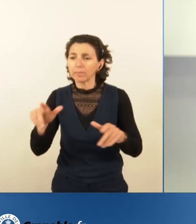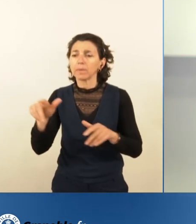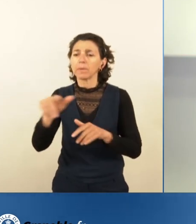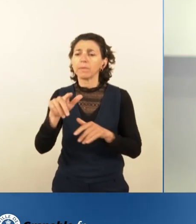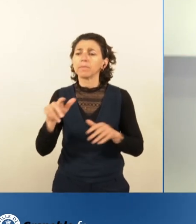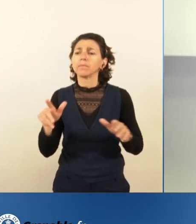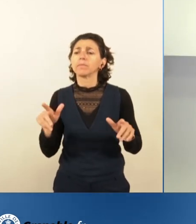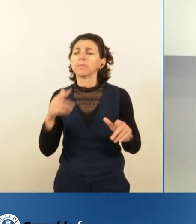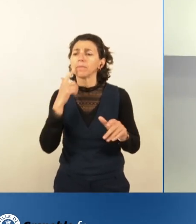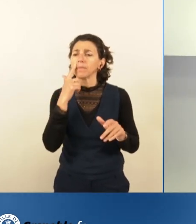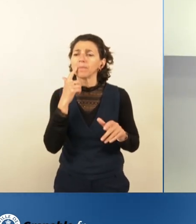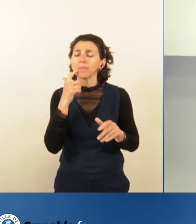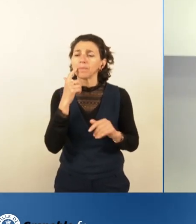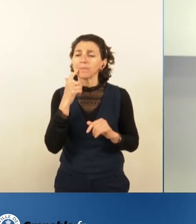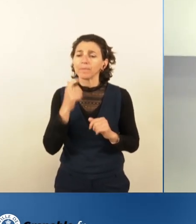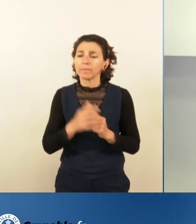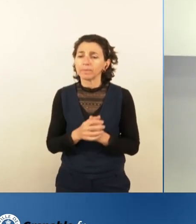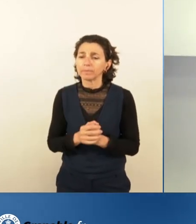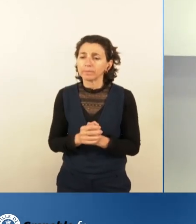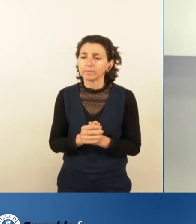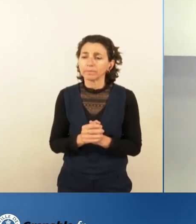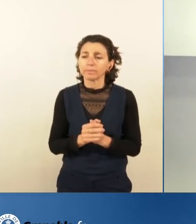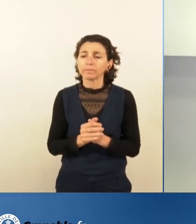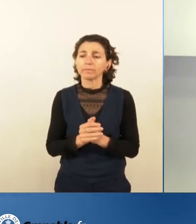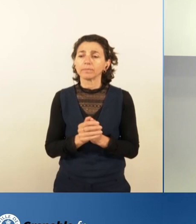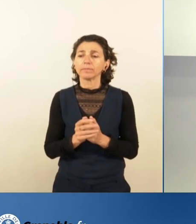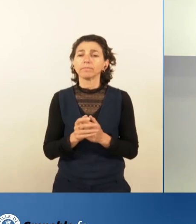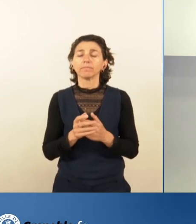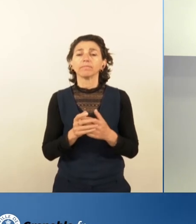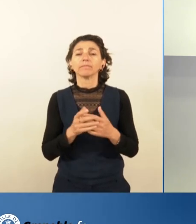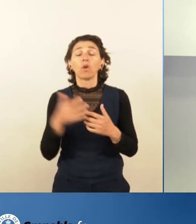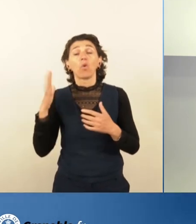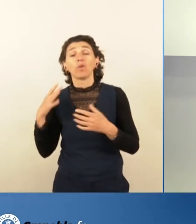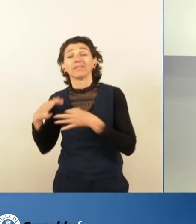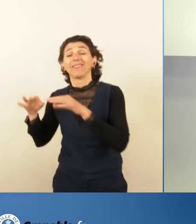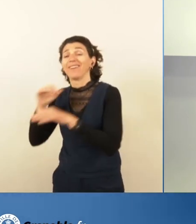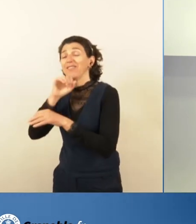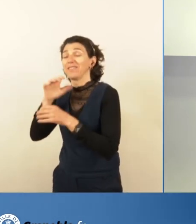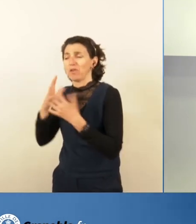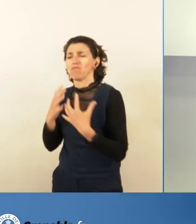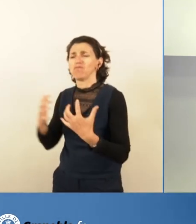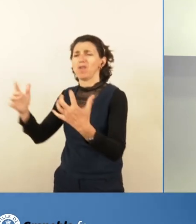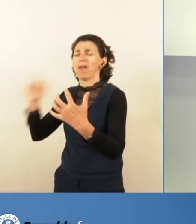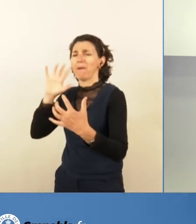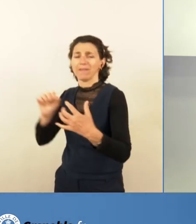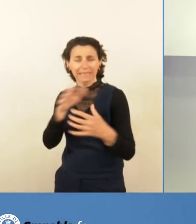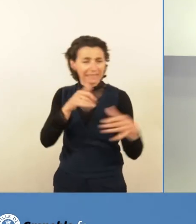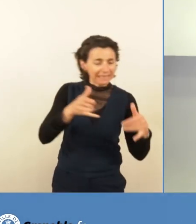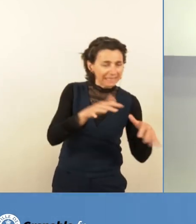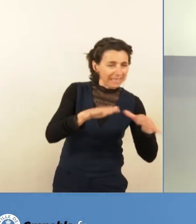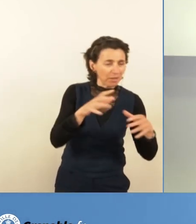êtes dans l'ancienne salle où je vois tous ici c'est plus compliqué madame Garnier vous avez la